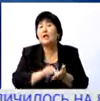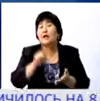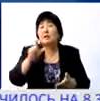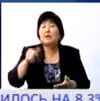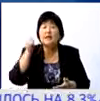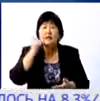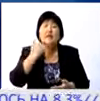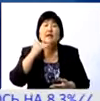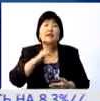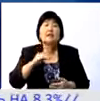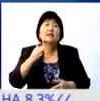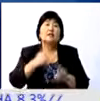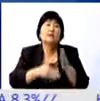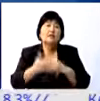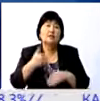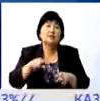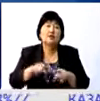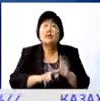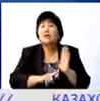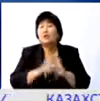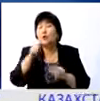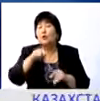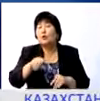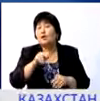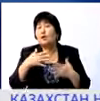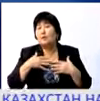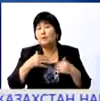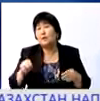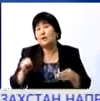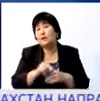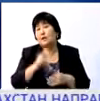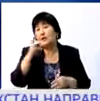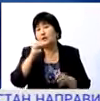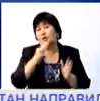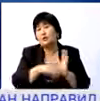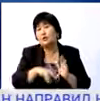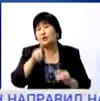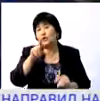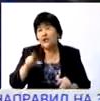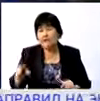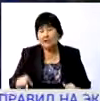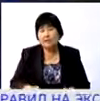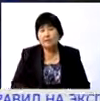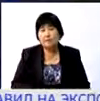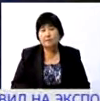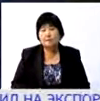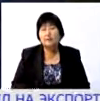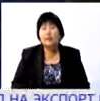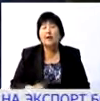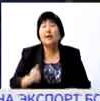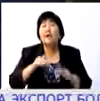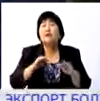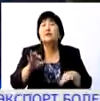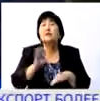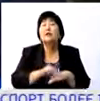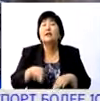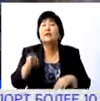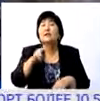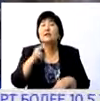детям с ограниченными возможностями с начала года здесь поправили свое здоровье 390 человек с детьми диагнозом дцп